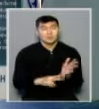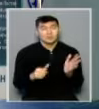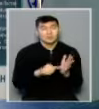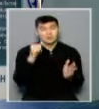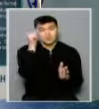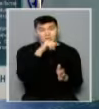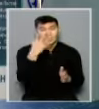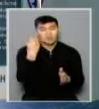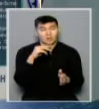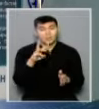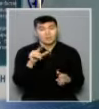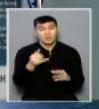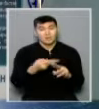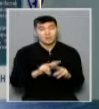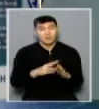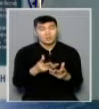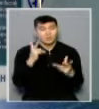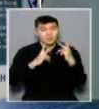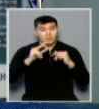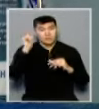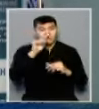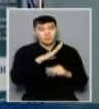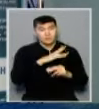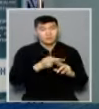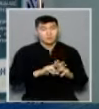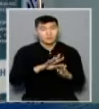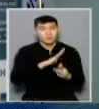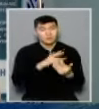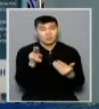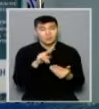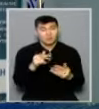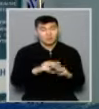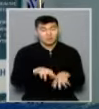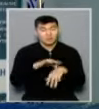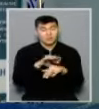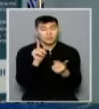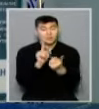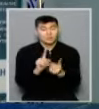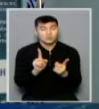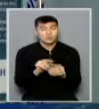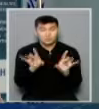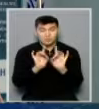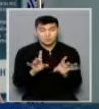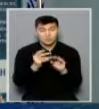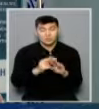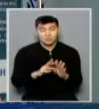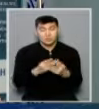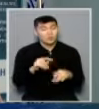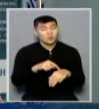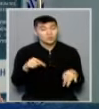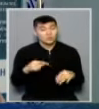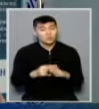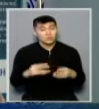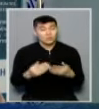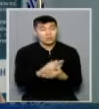году когда миром бег бижанов был студентом произошли декабрьские события мы проводим встречу чтобы пропагандирует патриотические чувства он